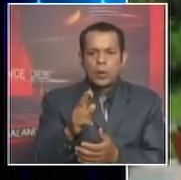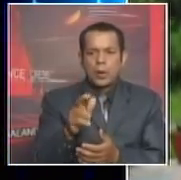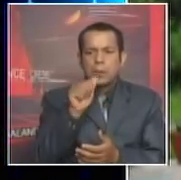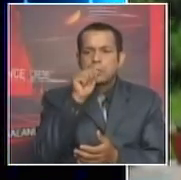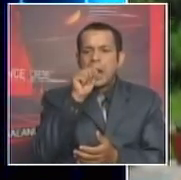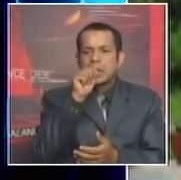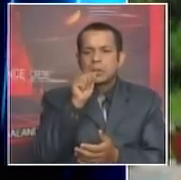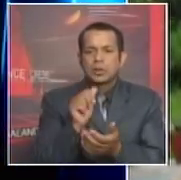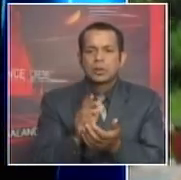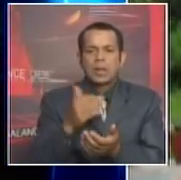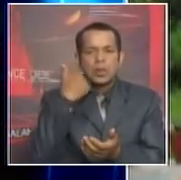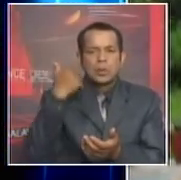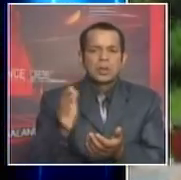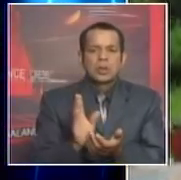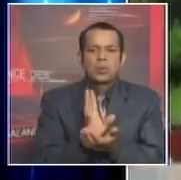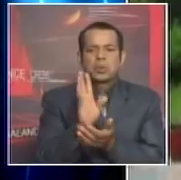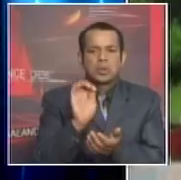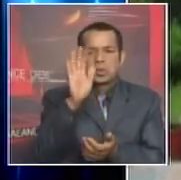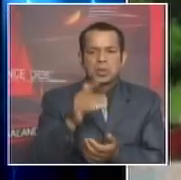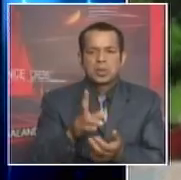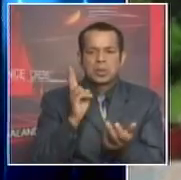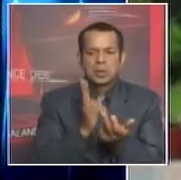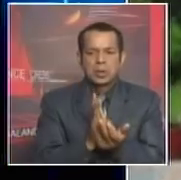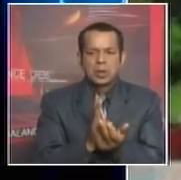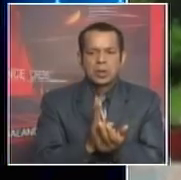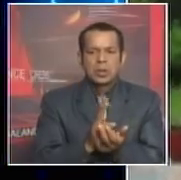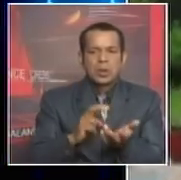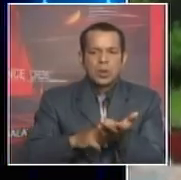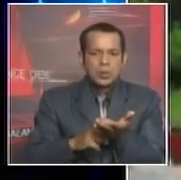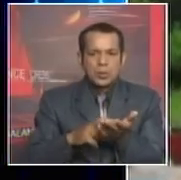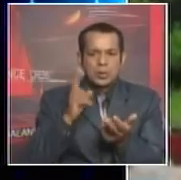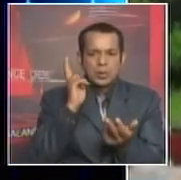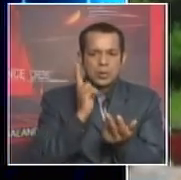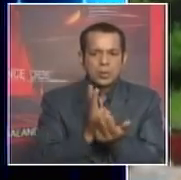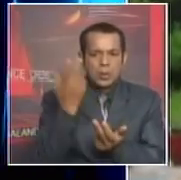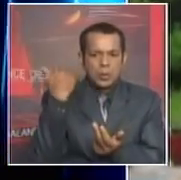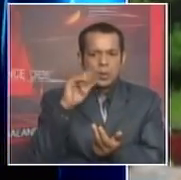खुवाउनु नसक्ने अवस्था छ। व्यापार व्यवसाय चाहिँ धारसाईमा परिसकेको छ। किनभने यस्तै